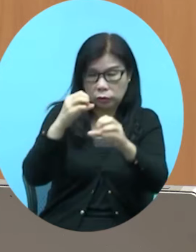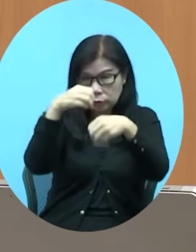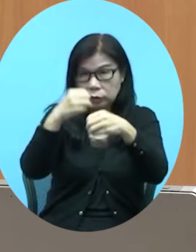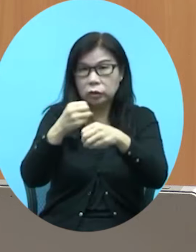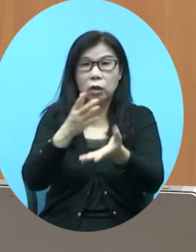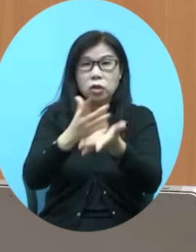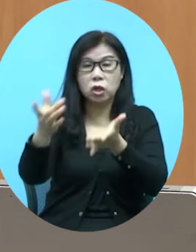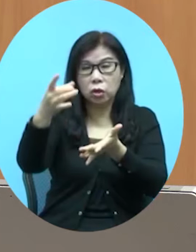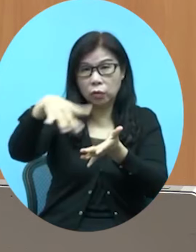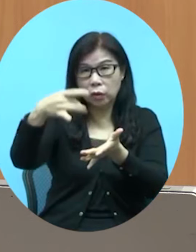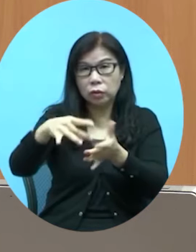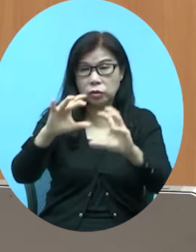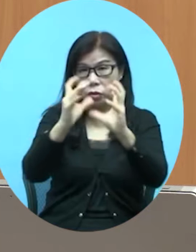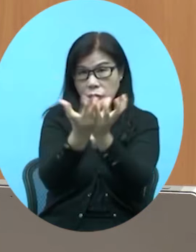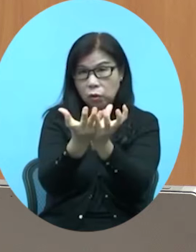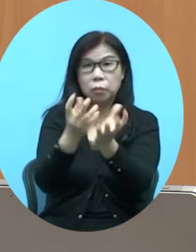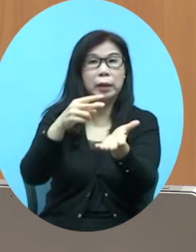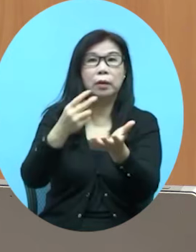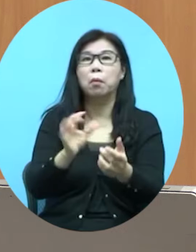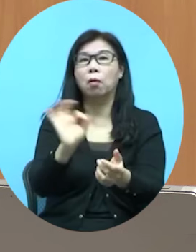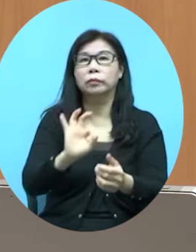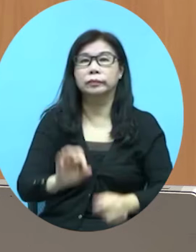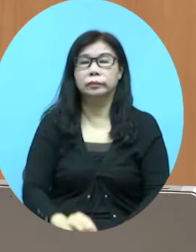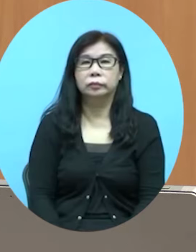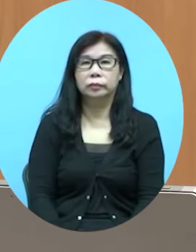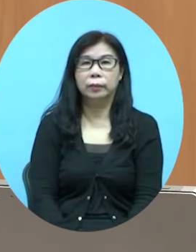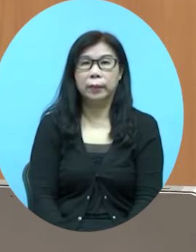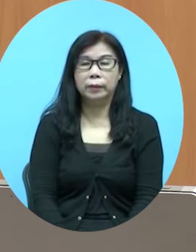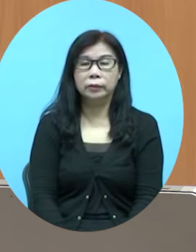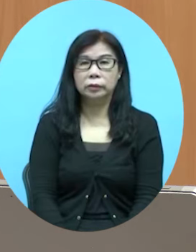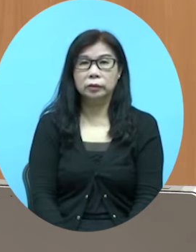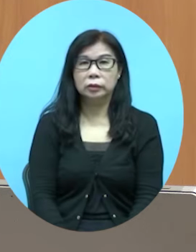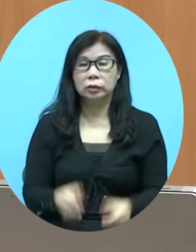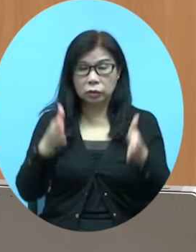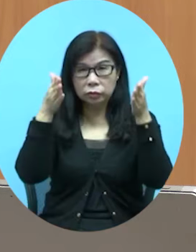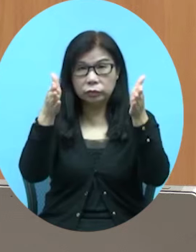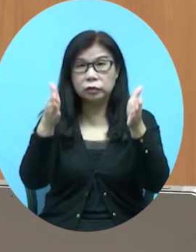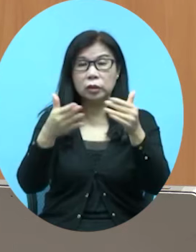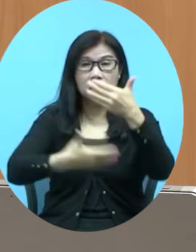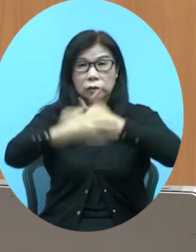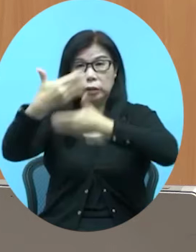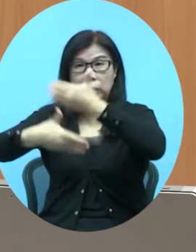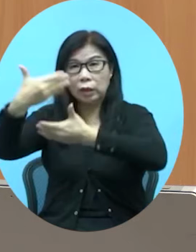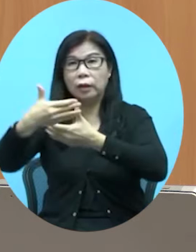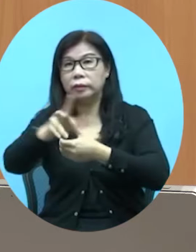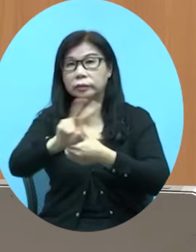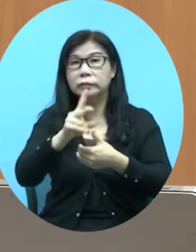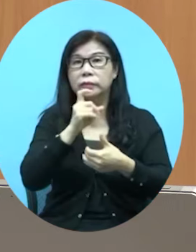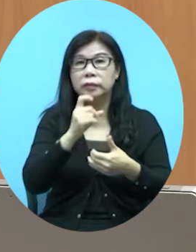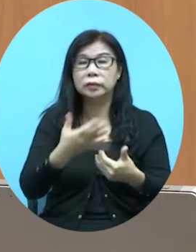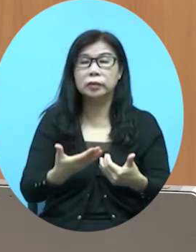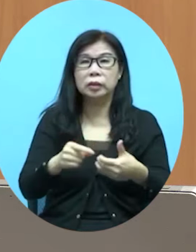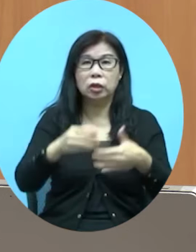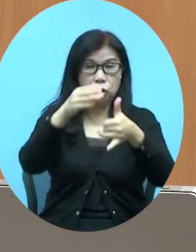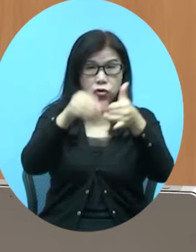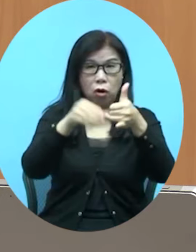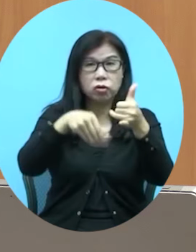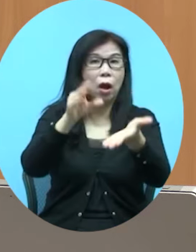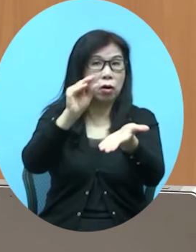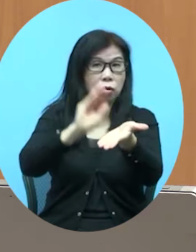些豁免人士在这个群组里面我们都留意到那些大厦都有一些个案